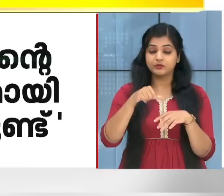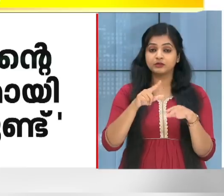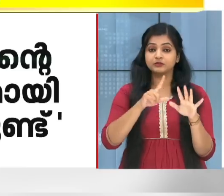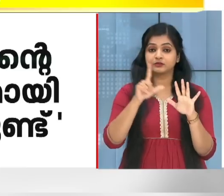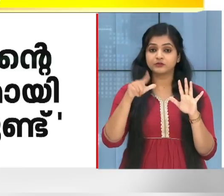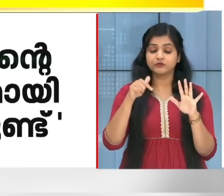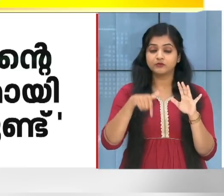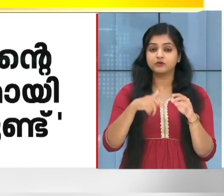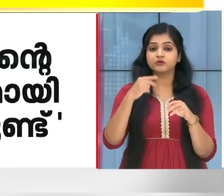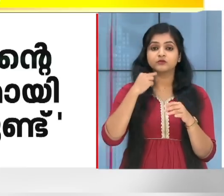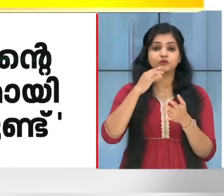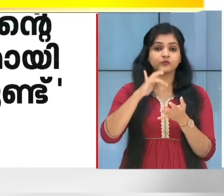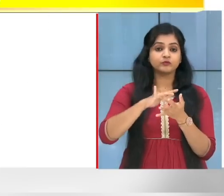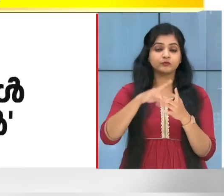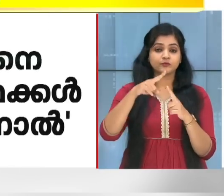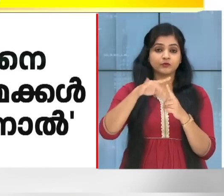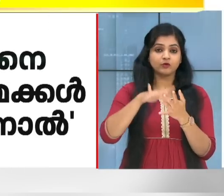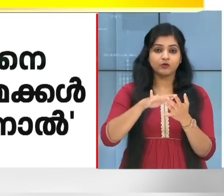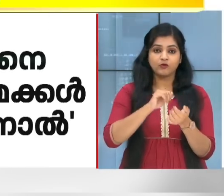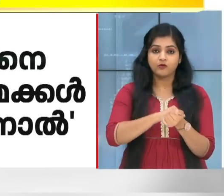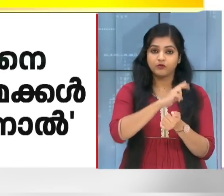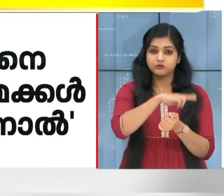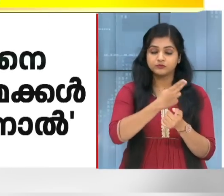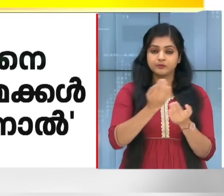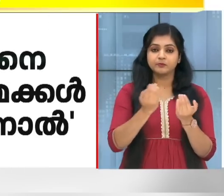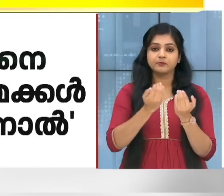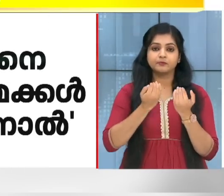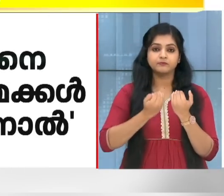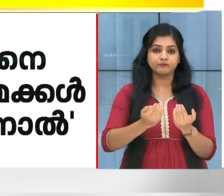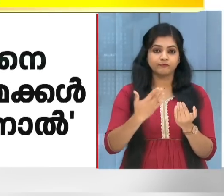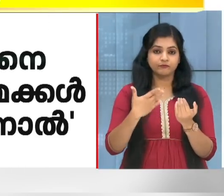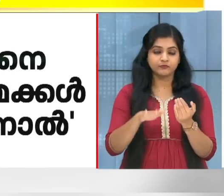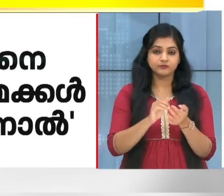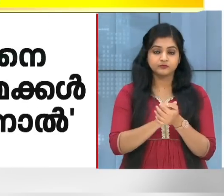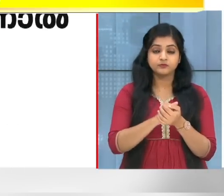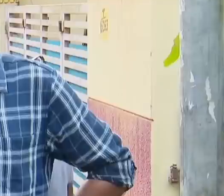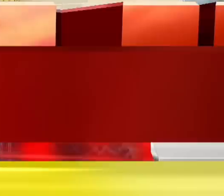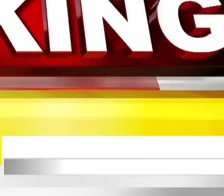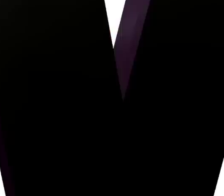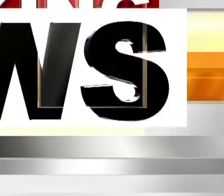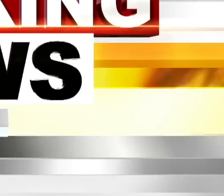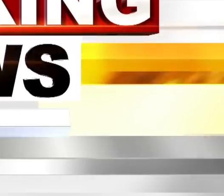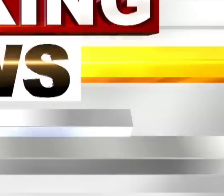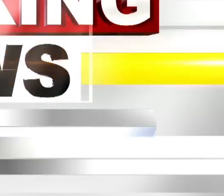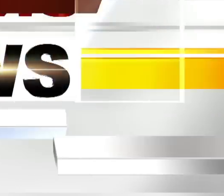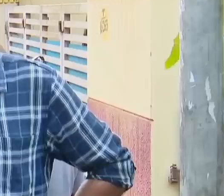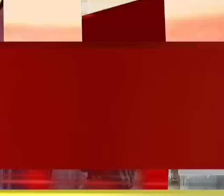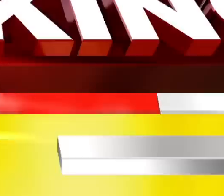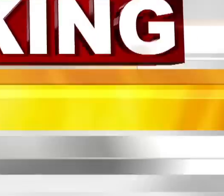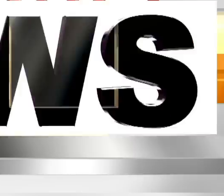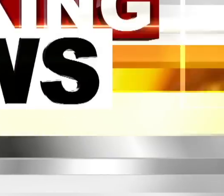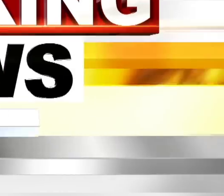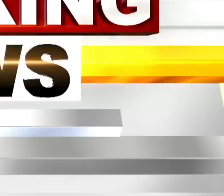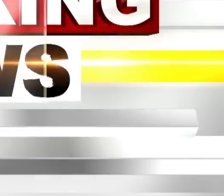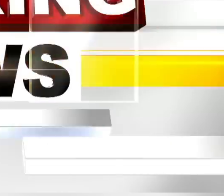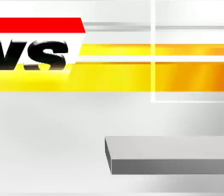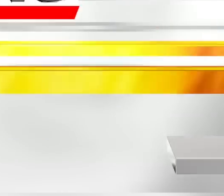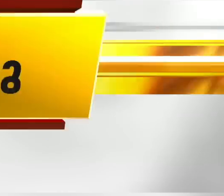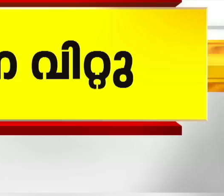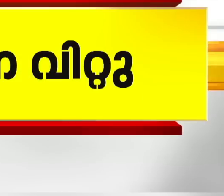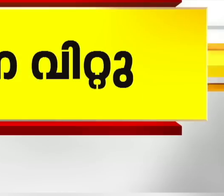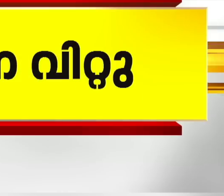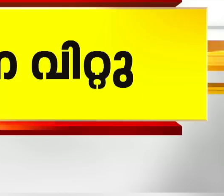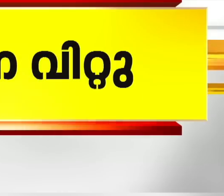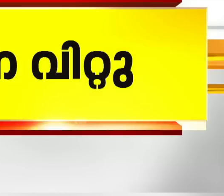തിരുവനന്തപുരം തൈക്കാട് ആശുപത്രിയിൽ കുട്ടിയെ പ്രസവിക്കുന്നത്. അതിനുശേഷം 3 ദിവസത്തിനുശേഷം 10-ാം തീയതി ഡിസ്ചാർജായി. ആ ഡിസ്ചാർജ് ചെയ്തതിന് പിന്നാലെ ഇവർ ഈ കുഞ്ഞിനെ കരമന